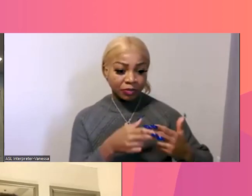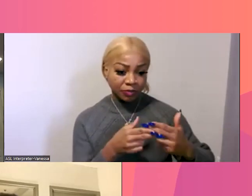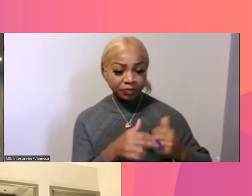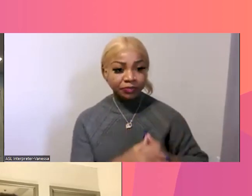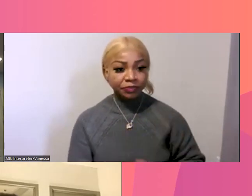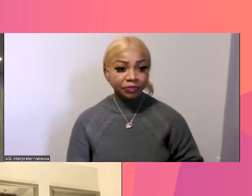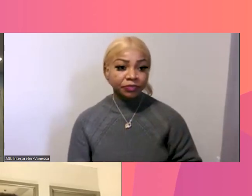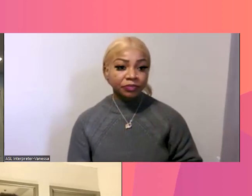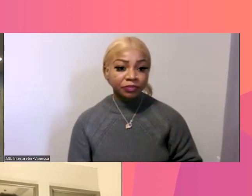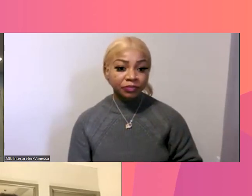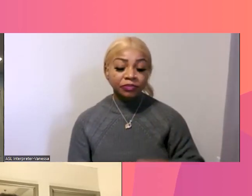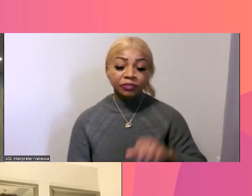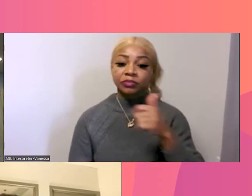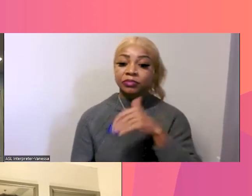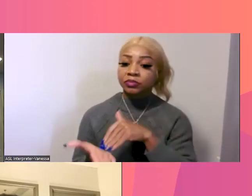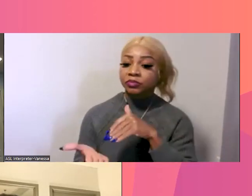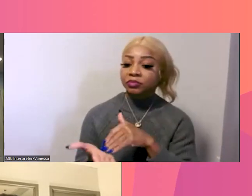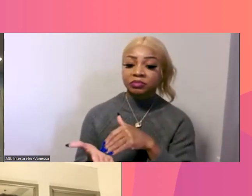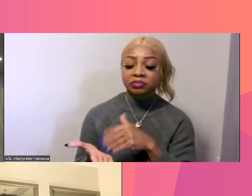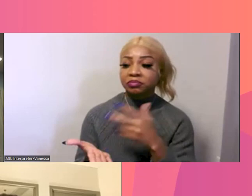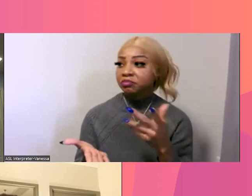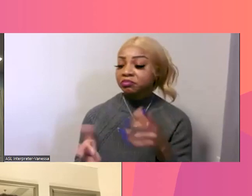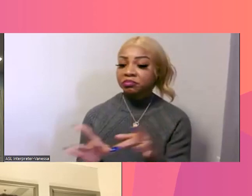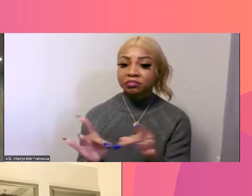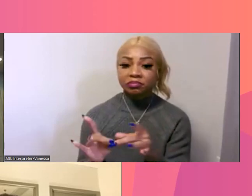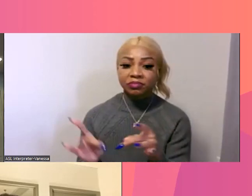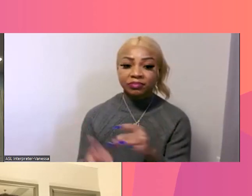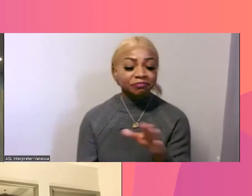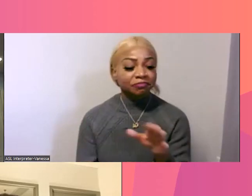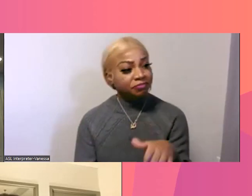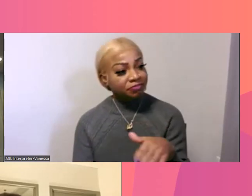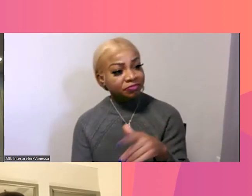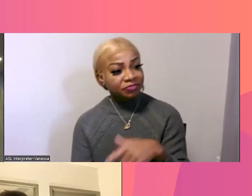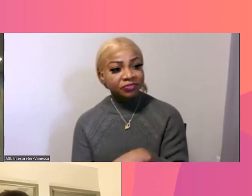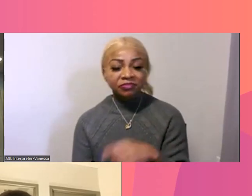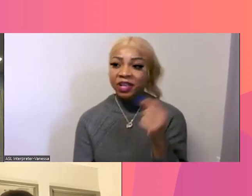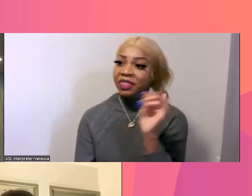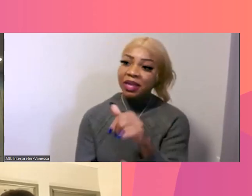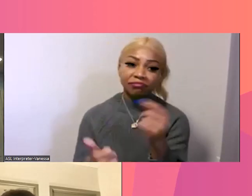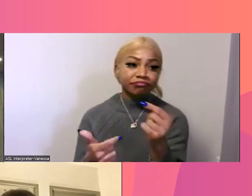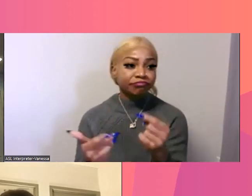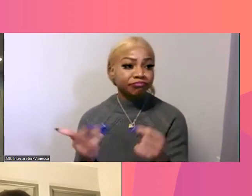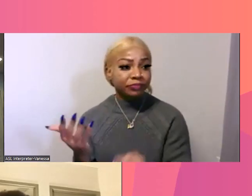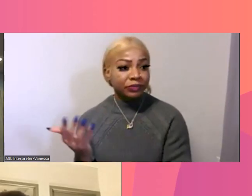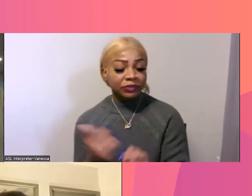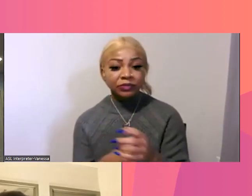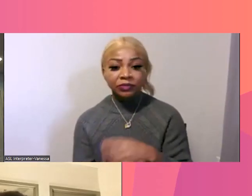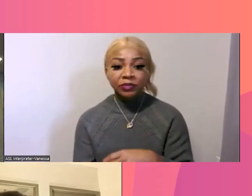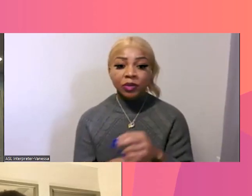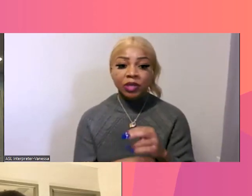laquelle elle est là, c'est à cause de son poids. D'autres médecins diront, Kelsey, telle et telle